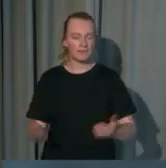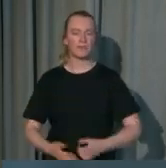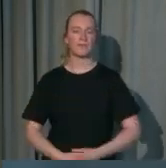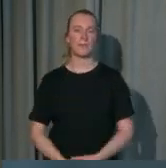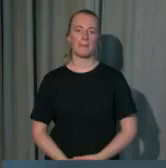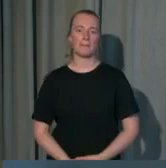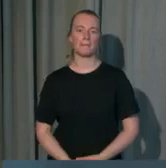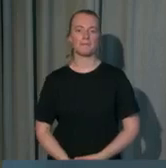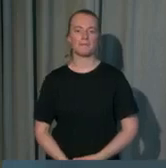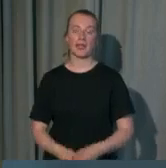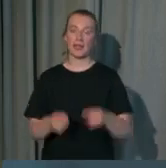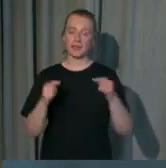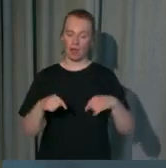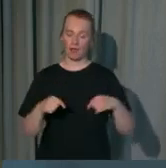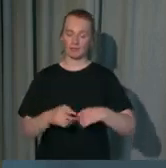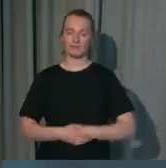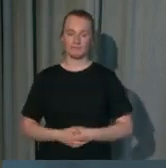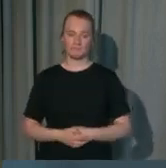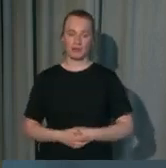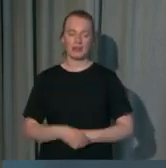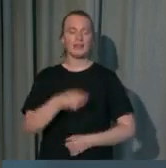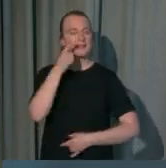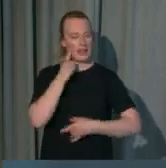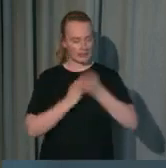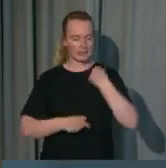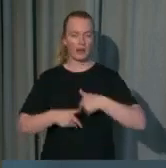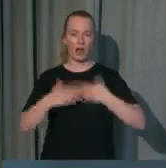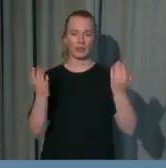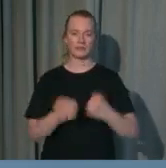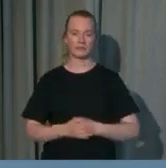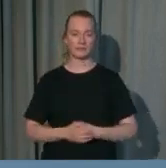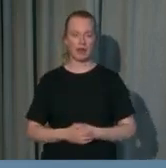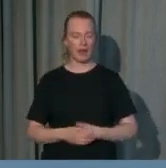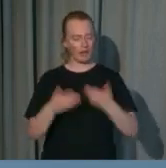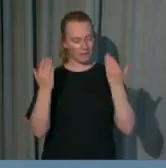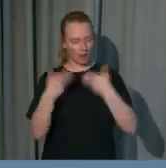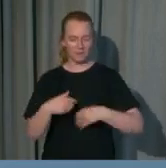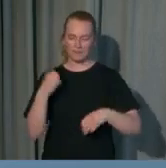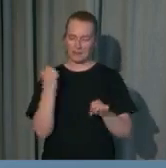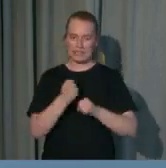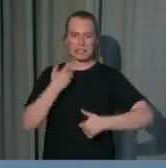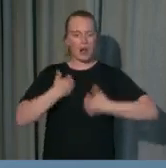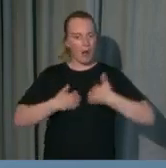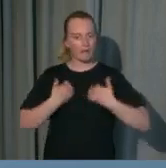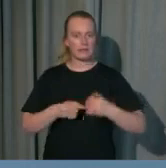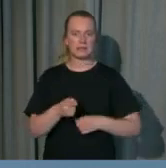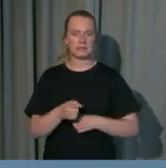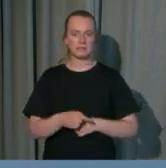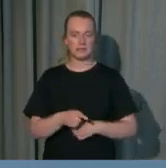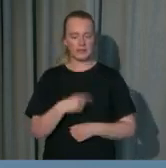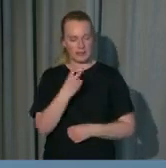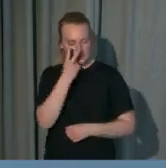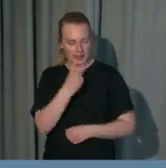I dag en veldig trist dag. Vi har hatt en dramatisk natt, og vi har fulgt med på TV,